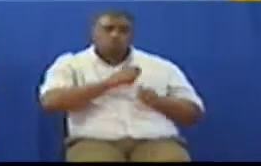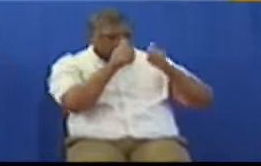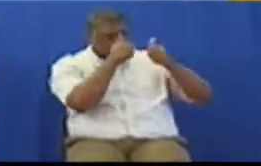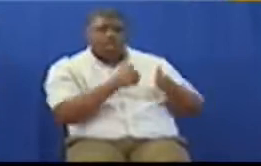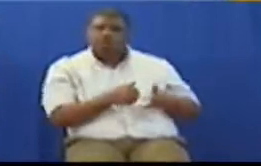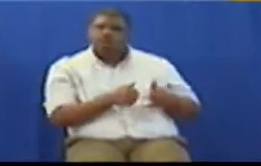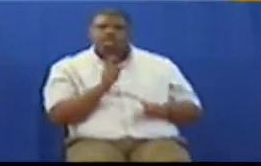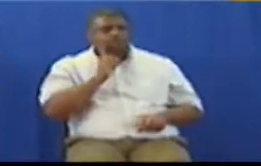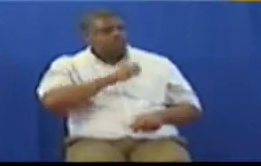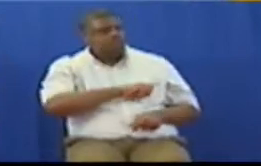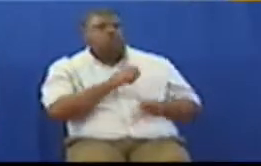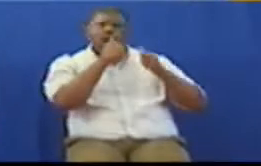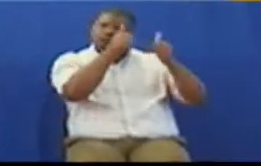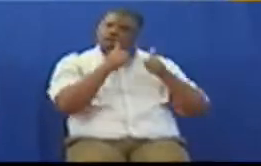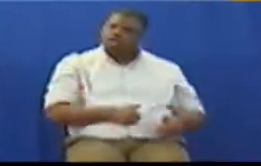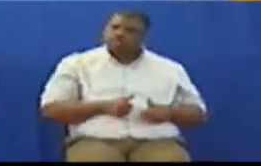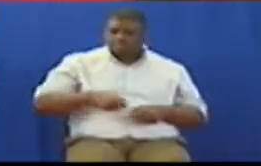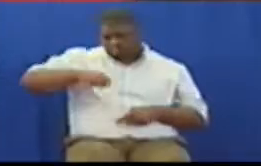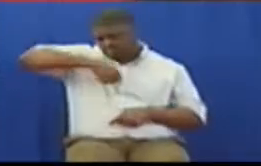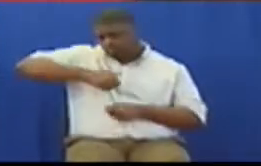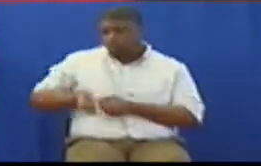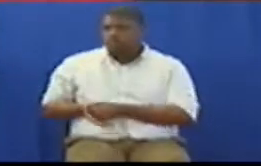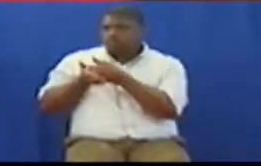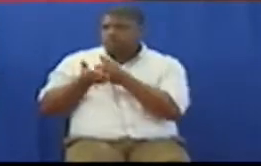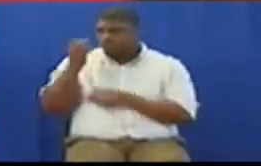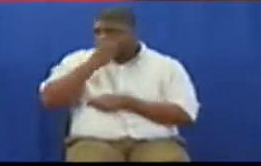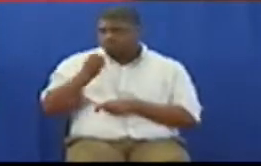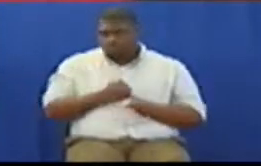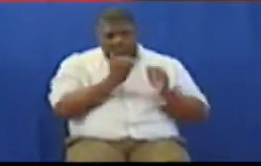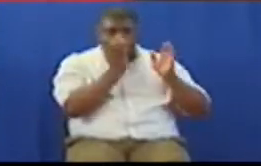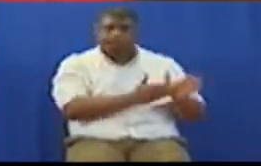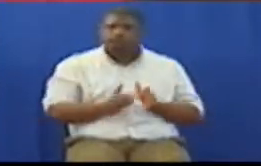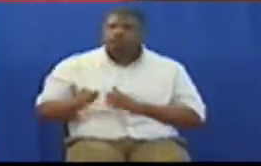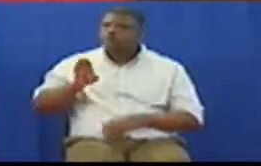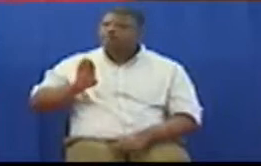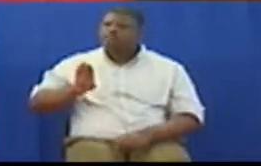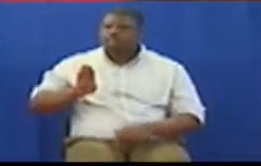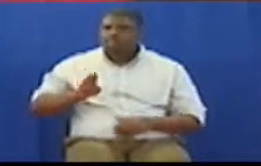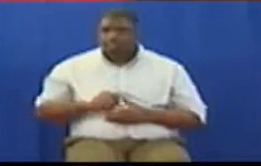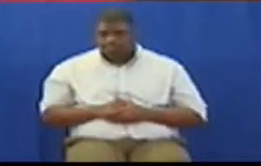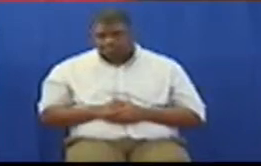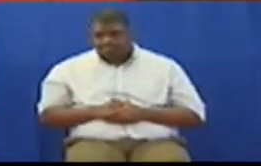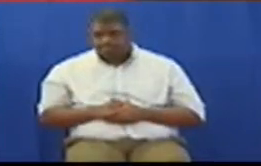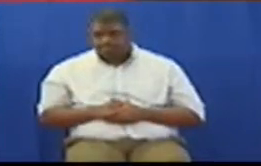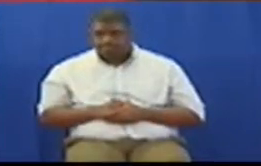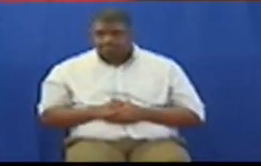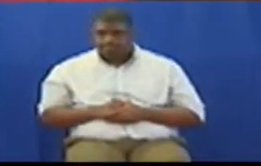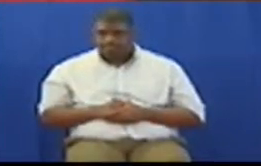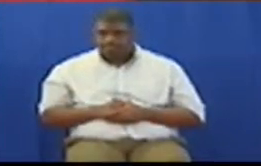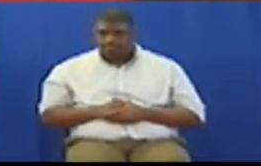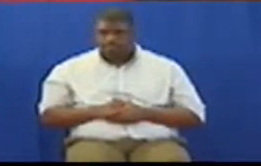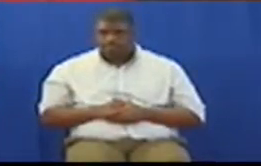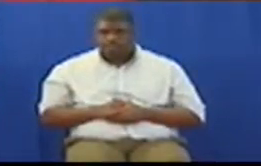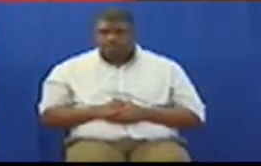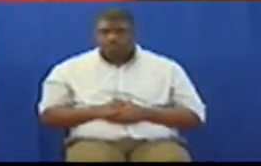she's doing a great job. Sasa tumsaidie na sisi katika kutafuta plan B. Asante sana professor. Dakika 7 mheshimiwa speaker, naweka stop